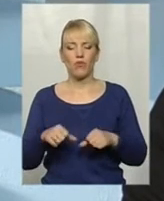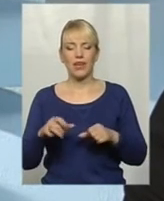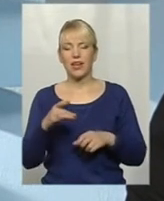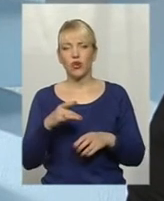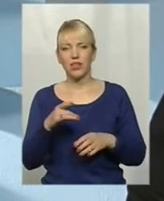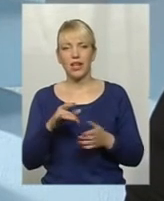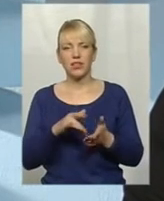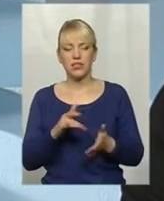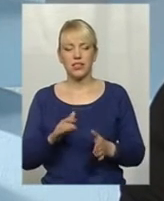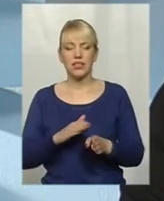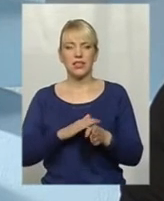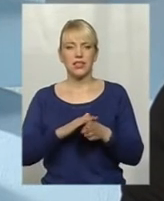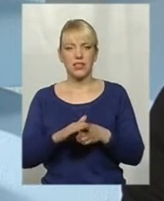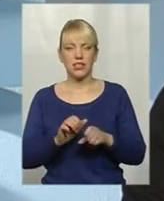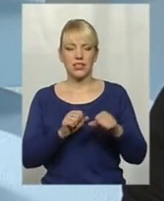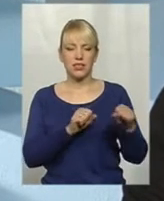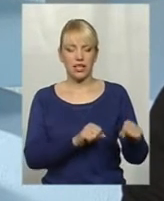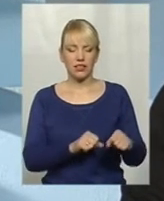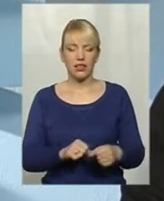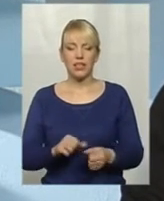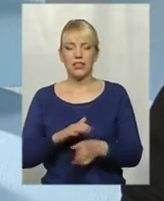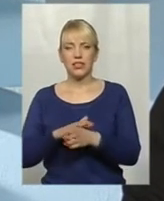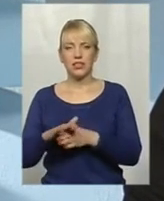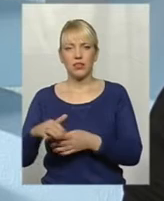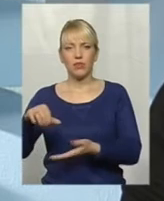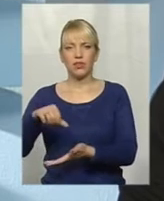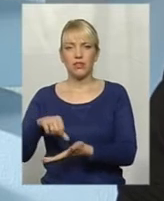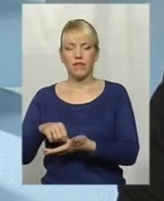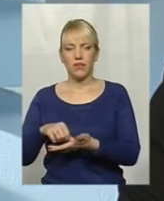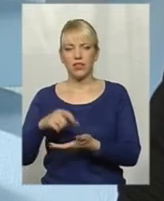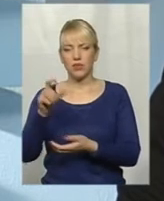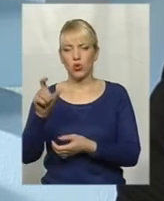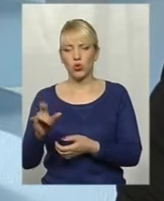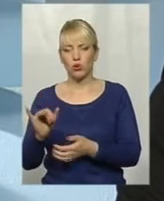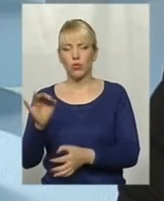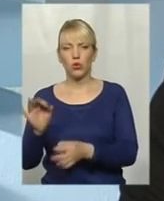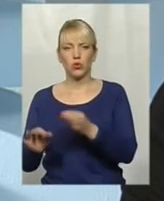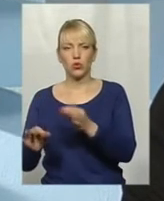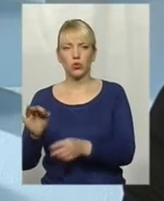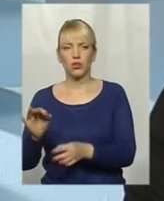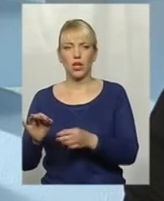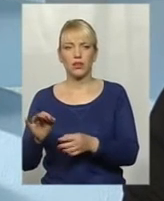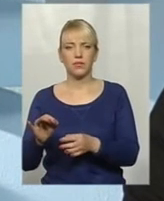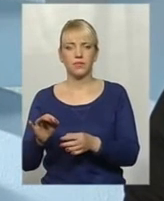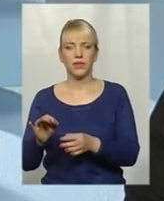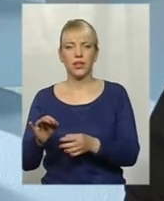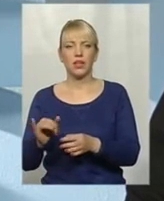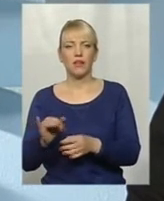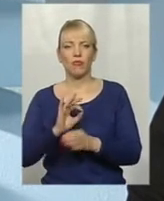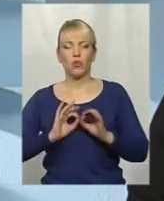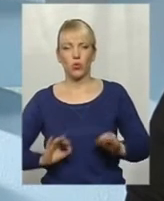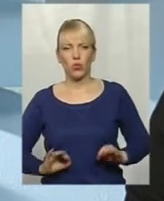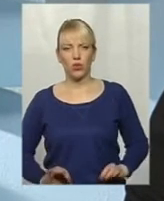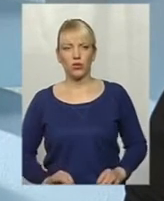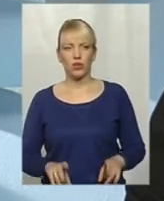захисту, здійснення представництва особи в державних органах, в органах місцевого самоврядування, в судах, в прокуратурі, а